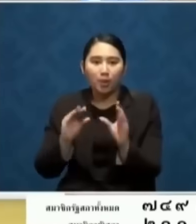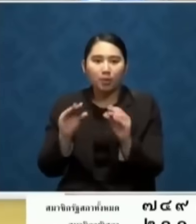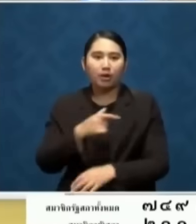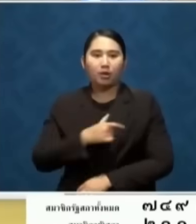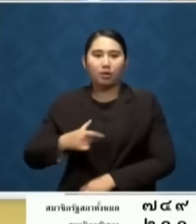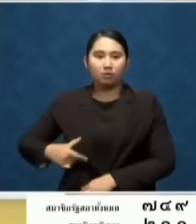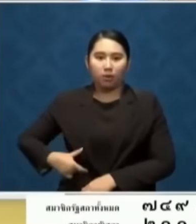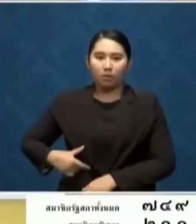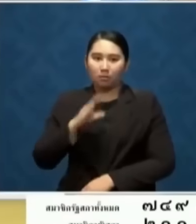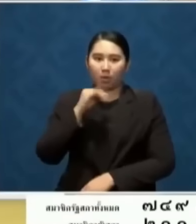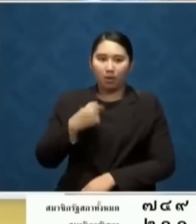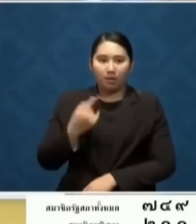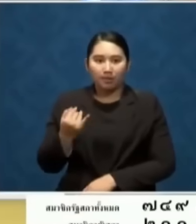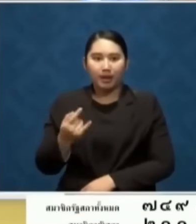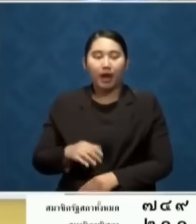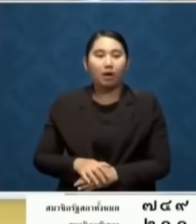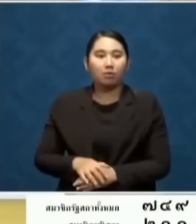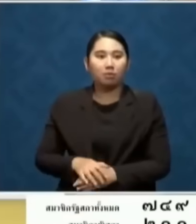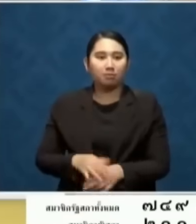ดตั้งรัฐบาลใส่ใจอย่างแน่นอนค่ะ